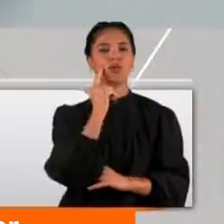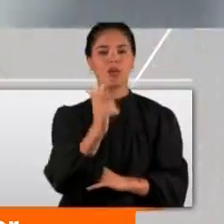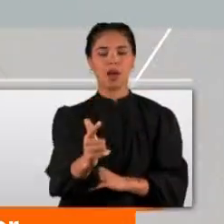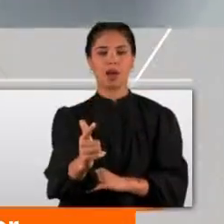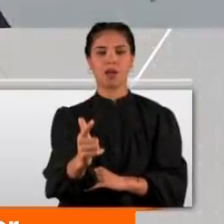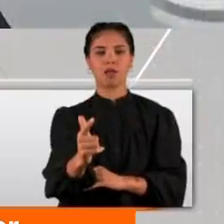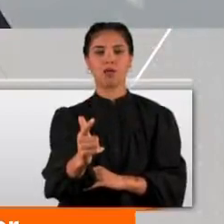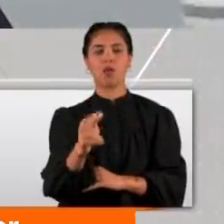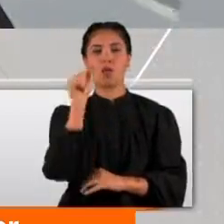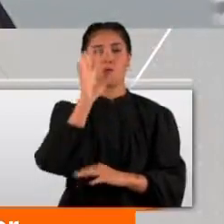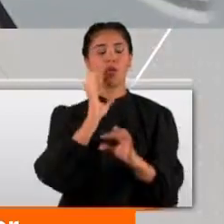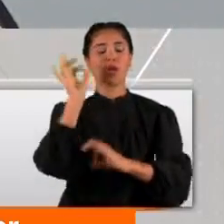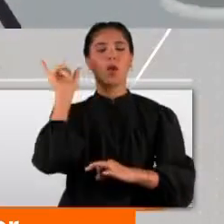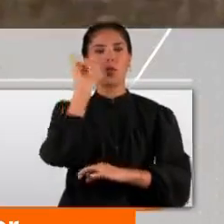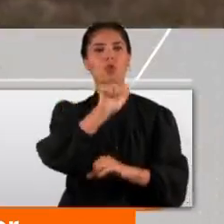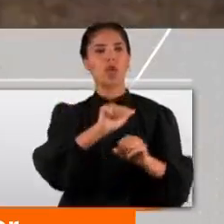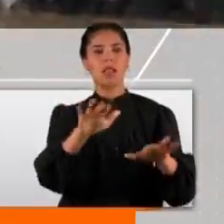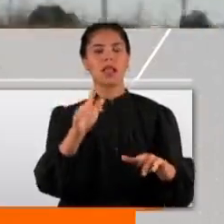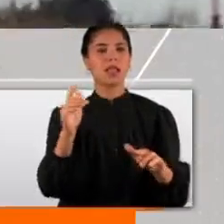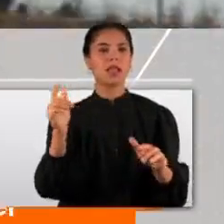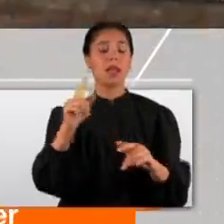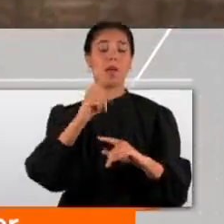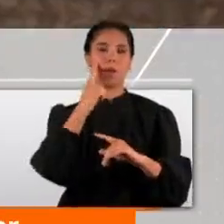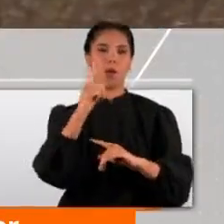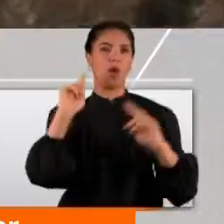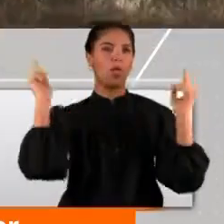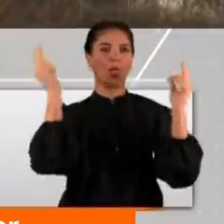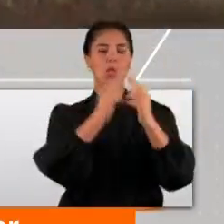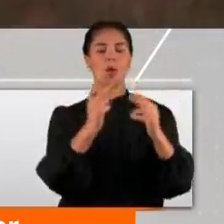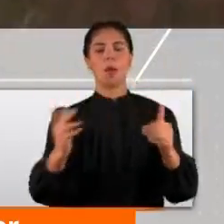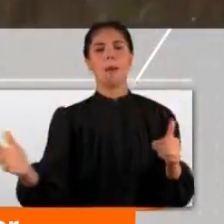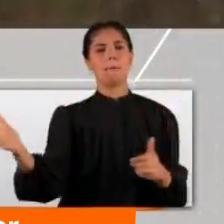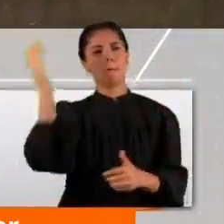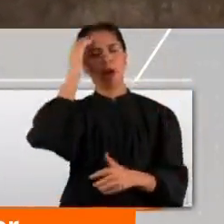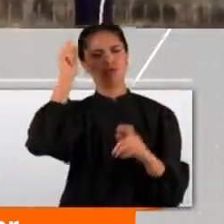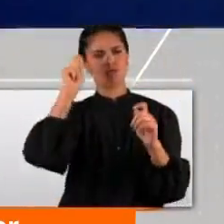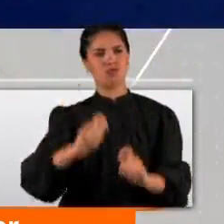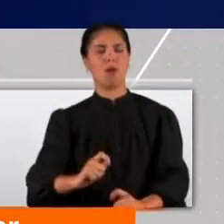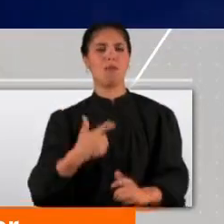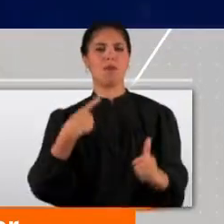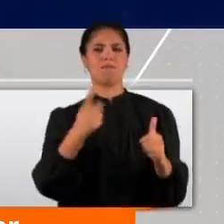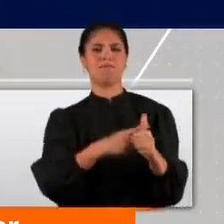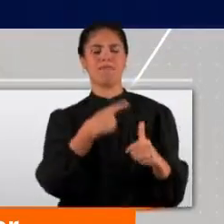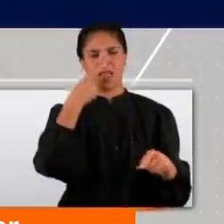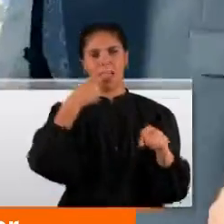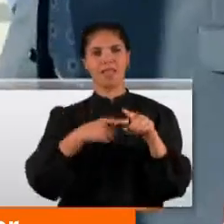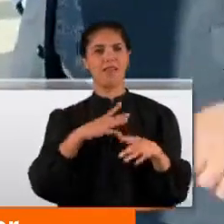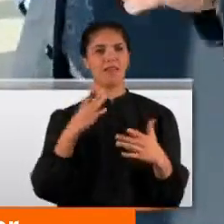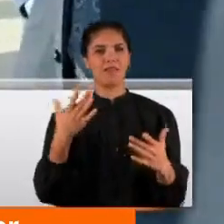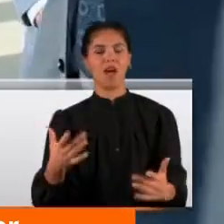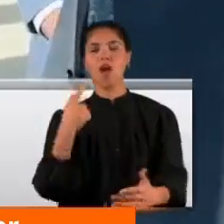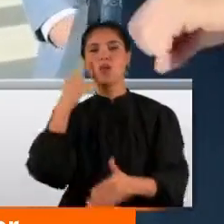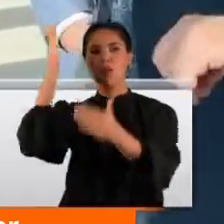Muharip insansız uçak sistemimizle dünyanın bir numarası haline getirmeyi tel bu